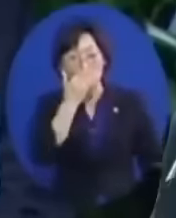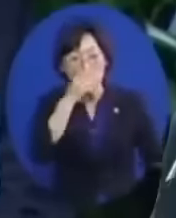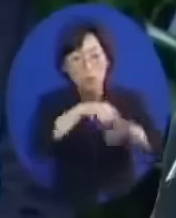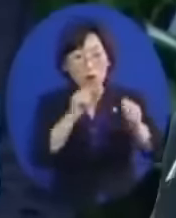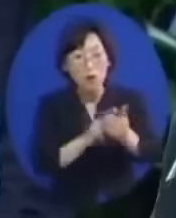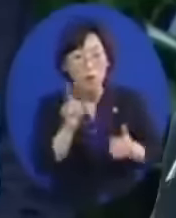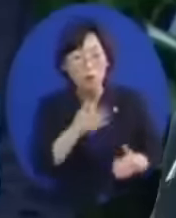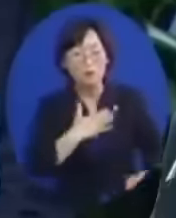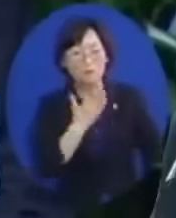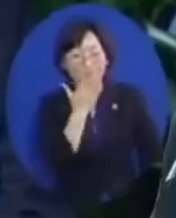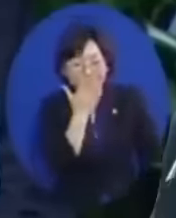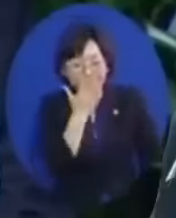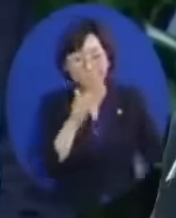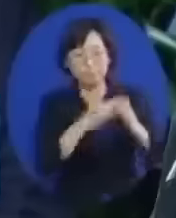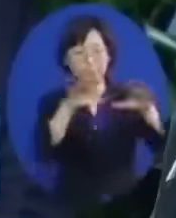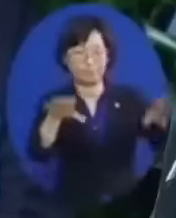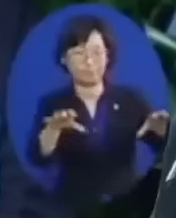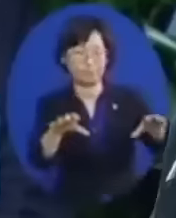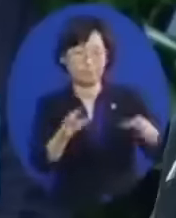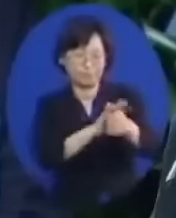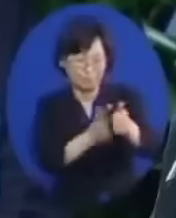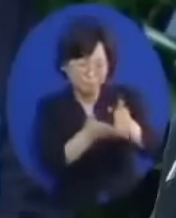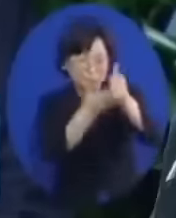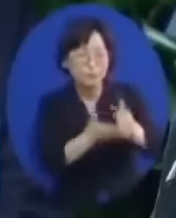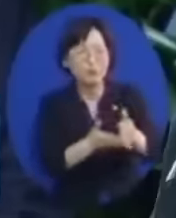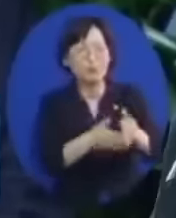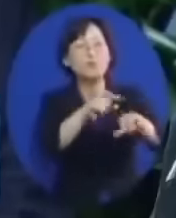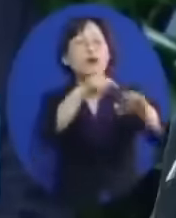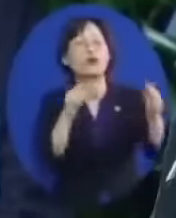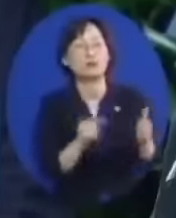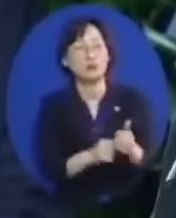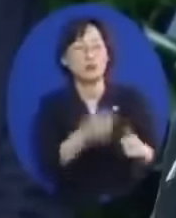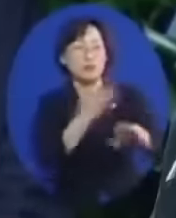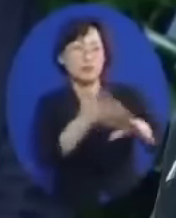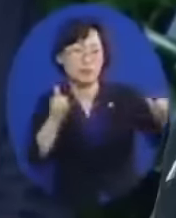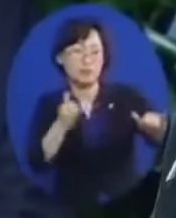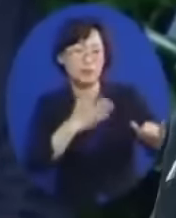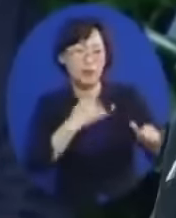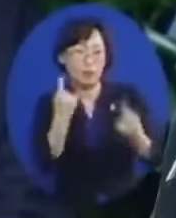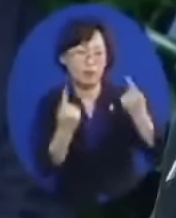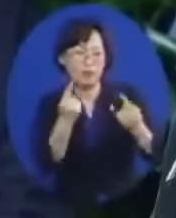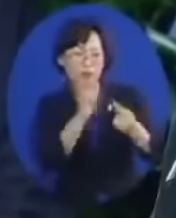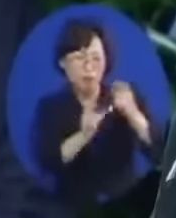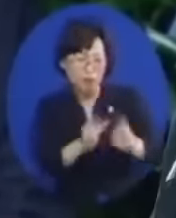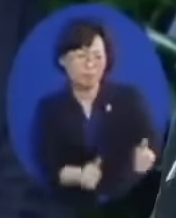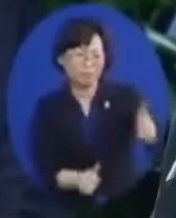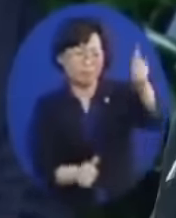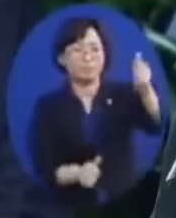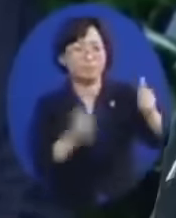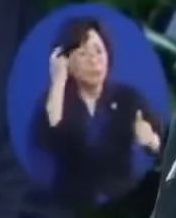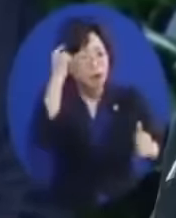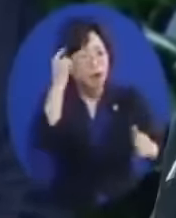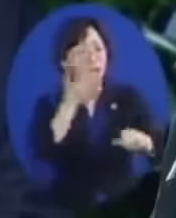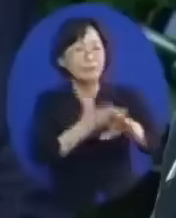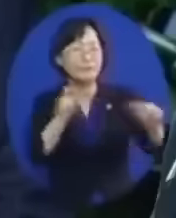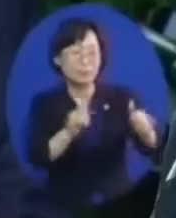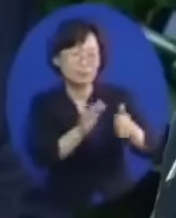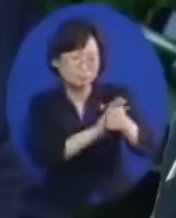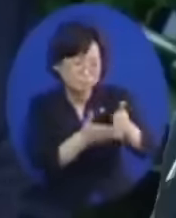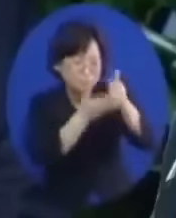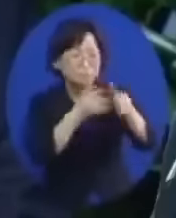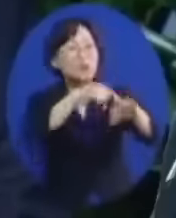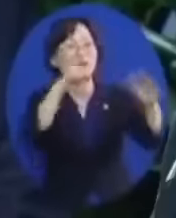자기를 낮추고 이웃을 존경하는 마음, 섬기는 마음입니다. 남을 나보다 낮게 여기고 남을 섬기는